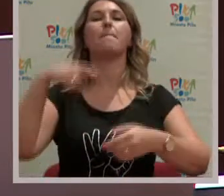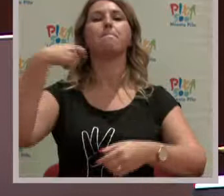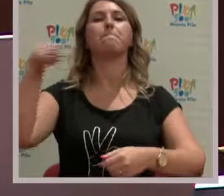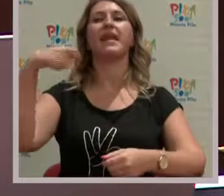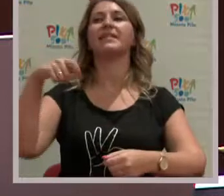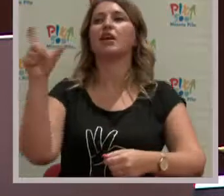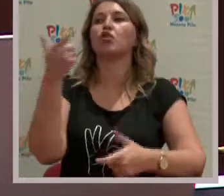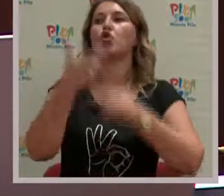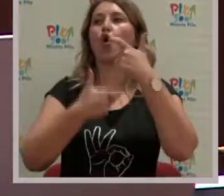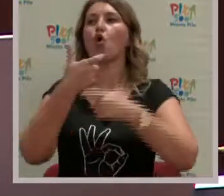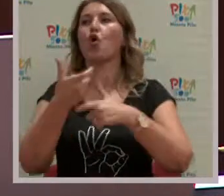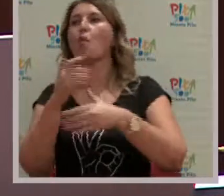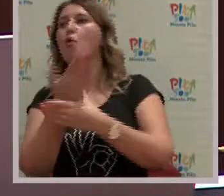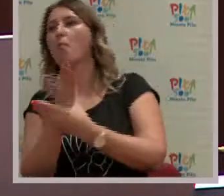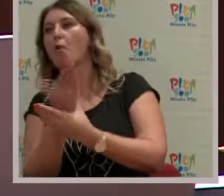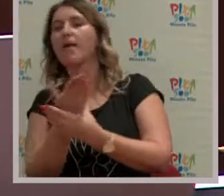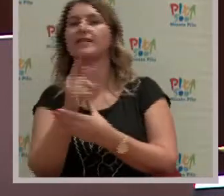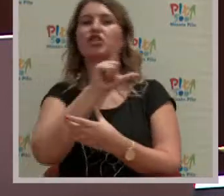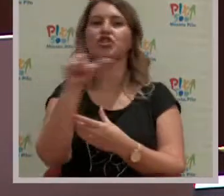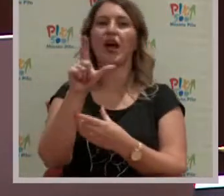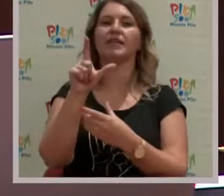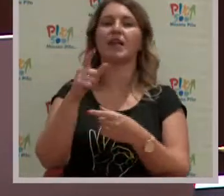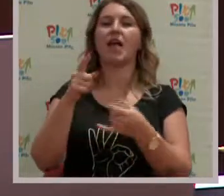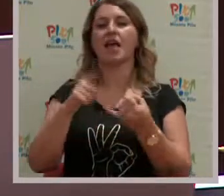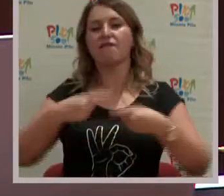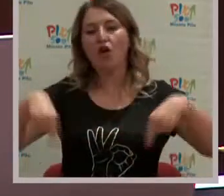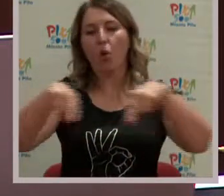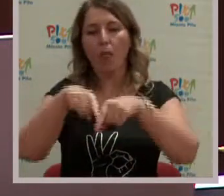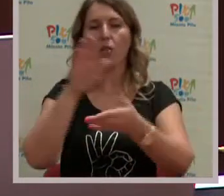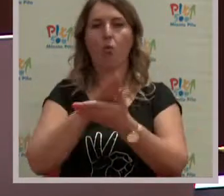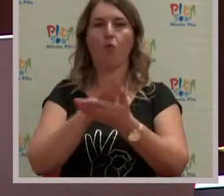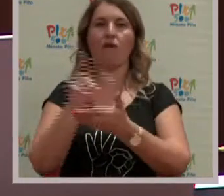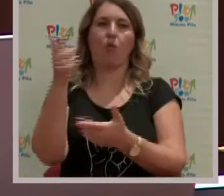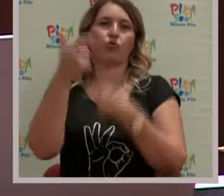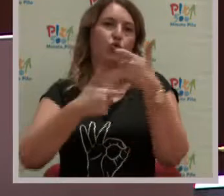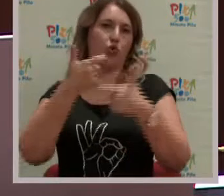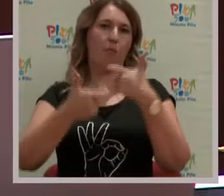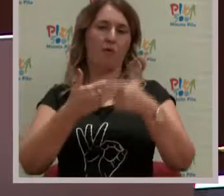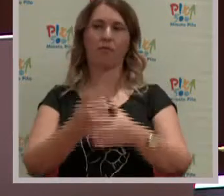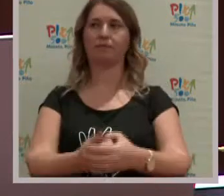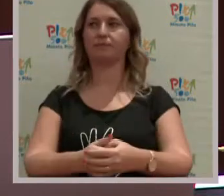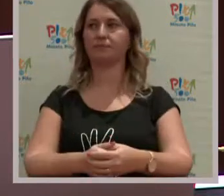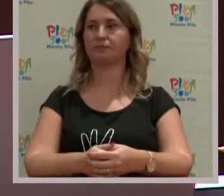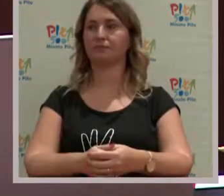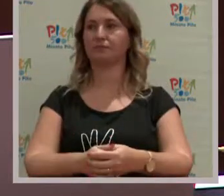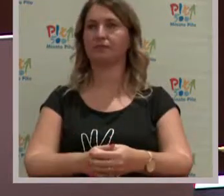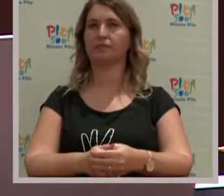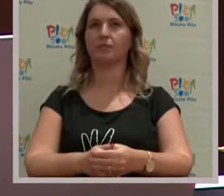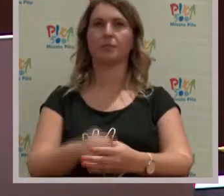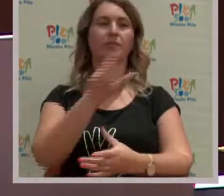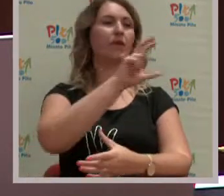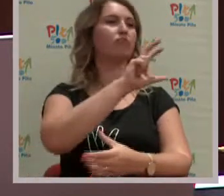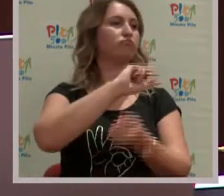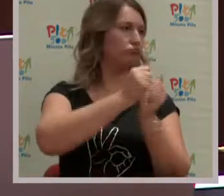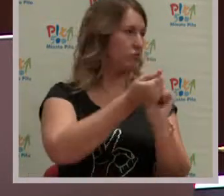Prezydenta Miasta Piły w okresie międzysesyjnym. Zwłaszcza z wykonania uchwał Rady Miasta Piły. Druk numer 1047. Czy do